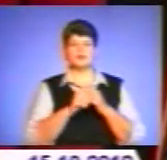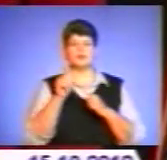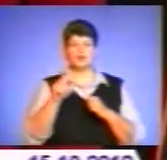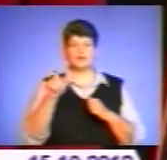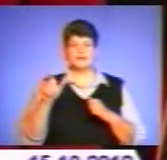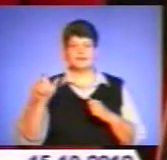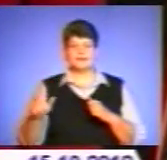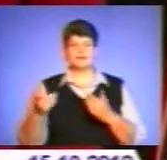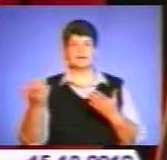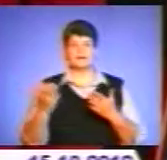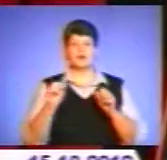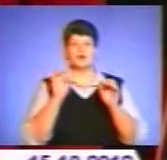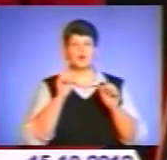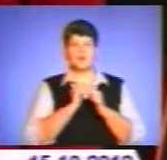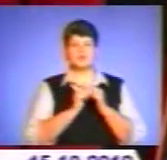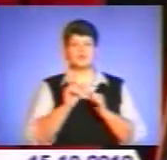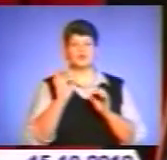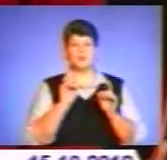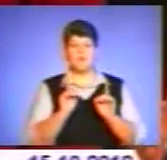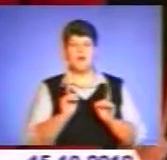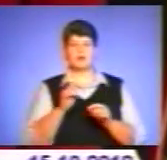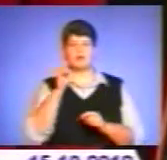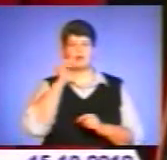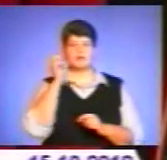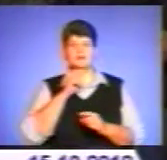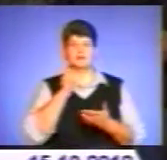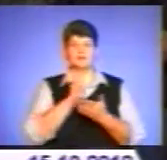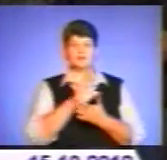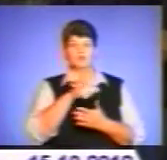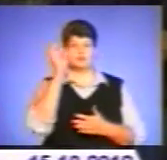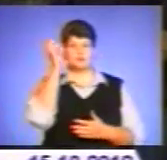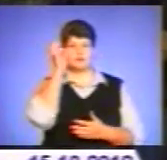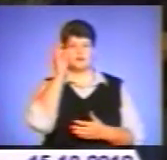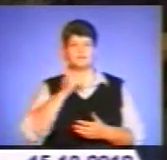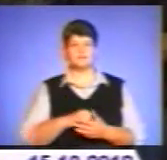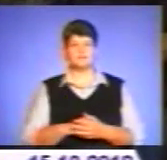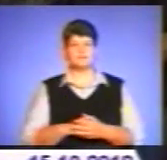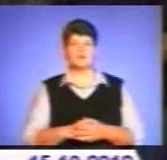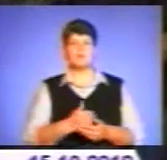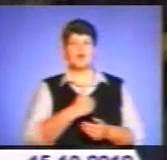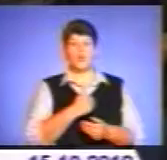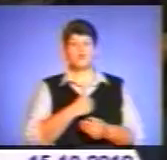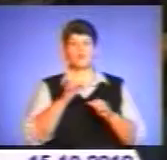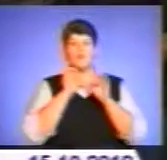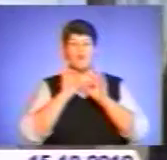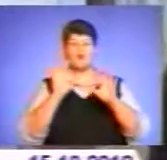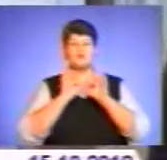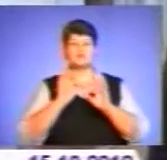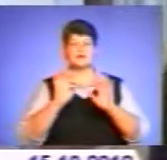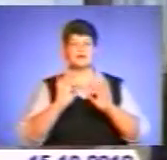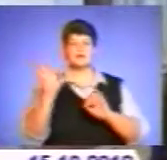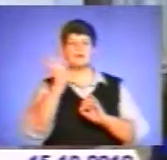нормальна людина, кожен нормальний українець мав би згадати. Ми хочемо розказати